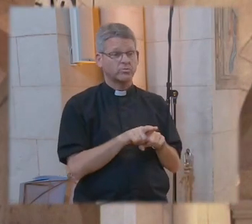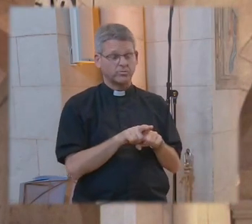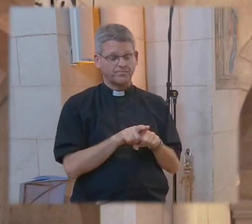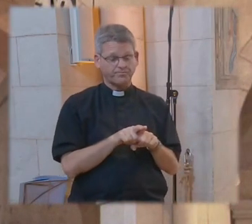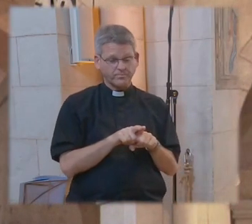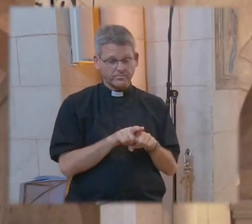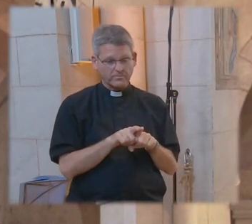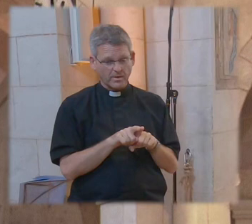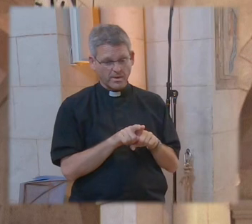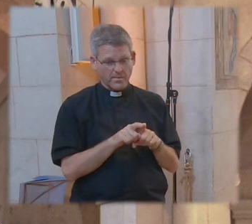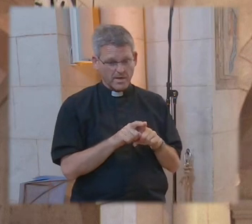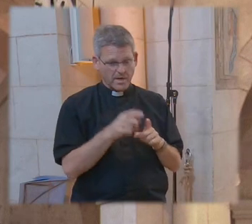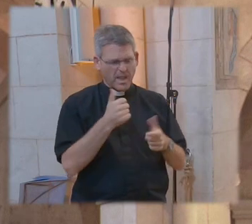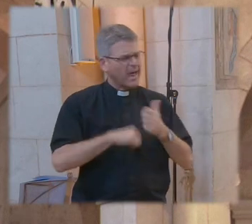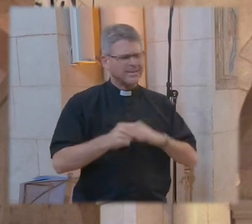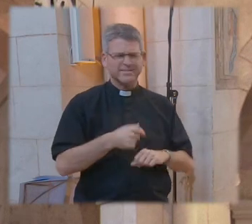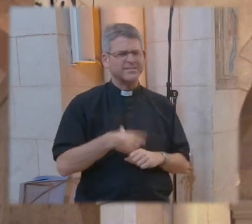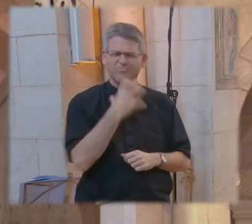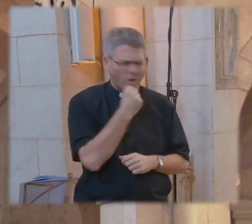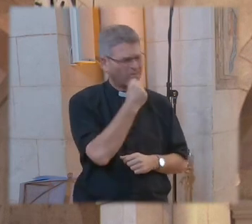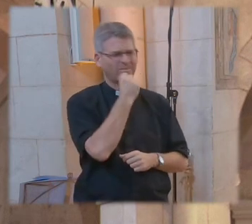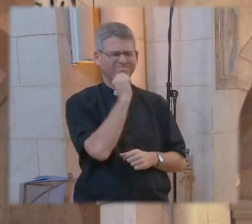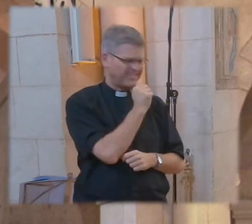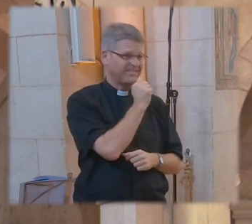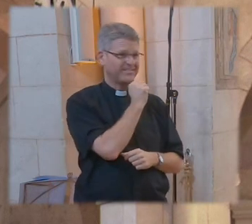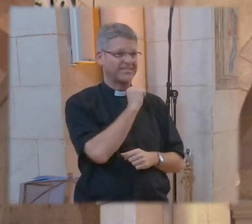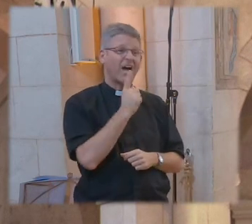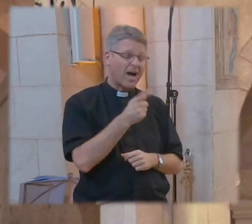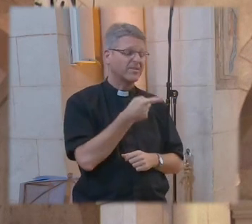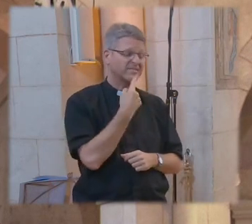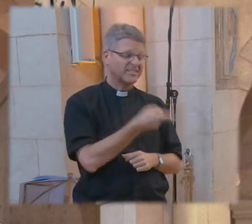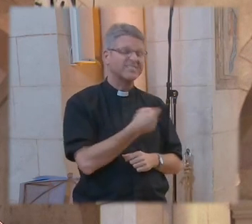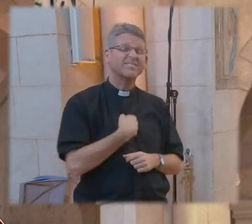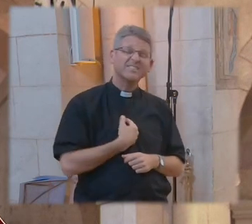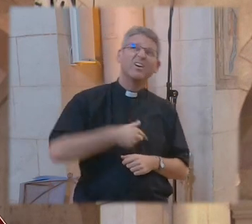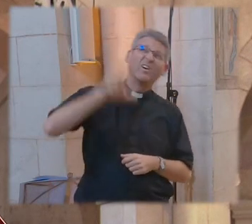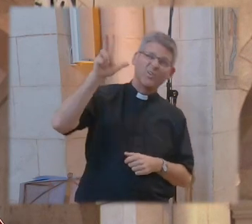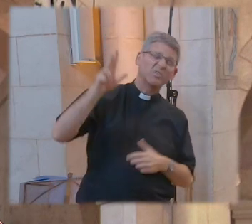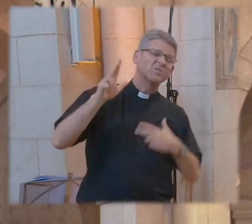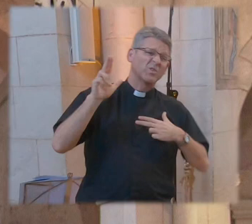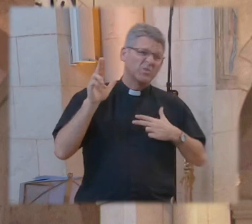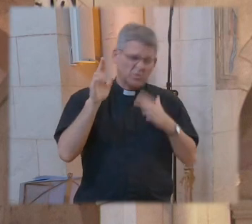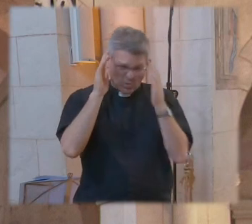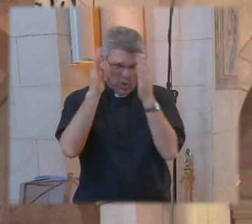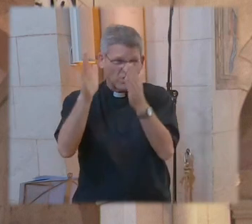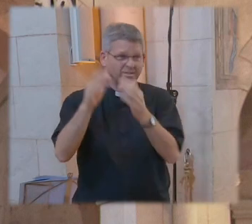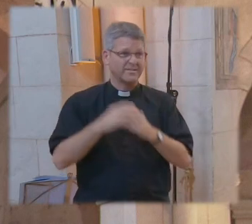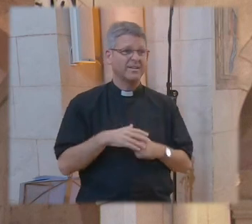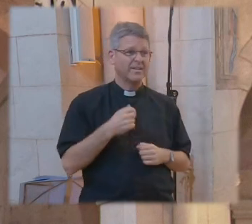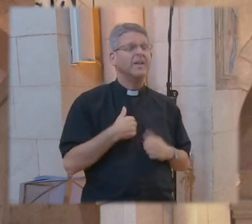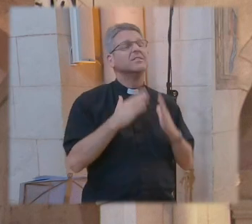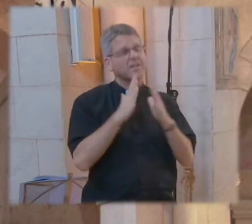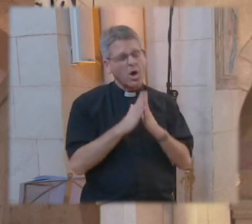keineswegs gesucht. Aber er hat es als Konsequenz seiner Treue zu seinem katholischen Glauben frei